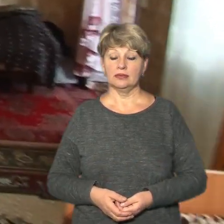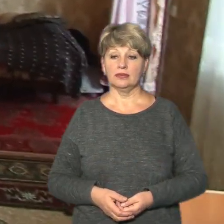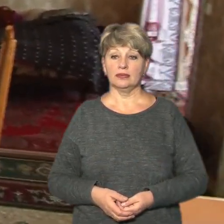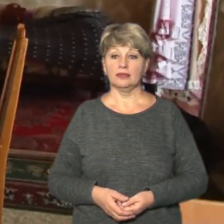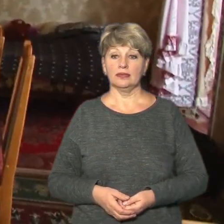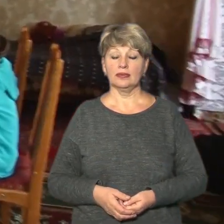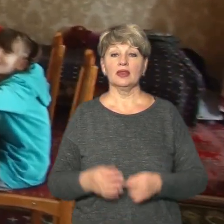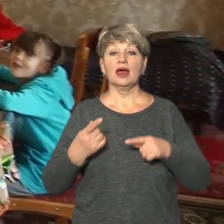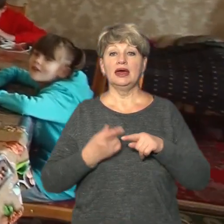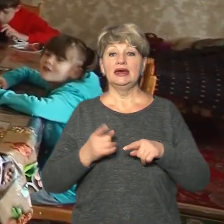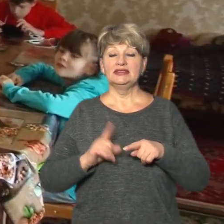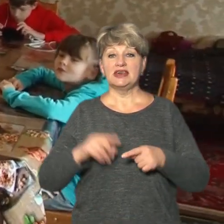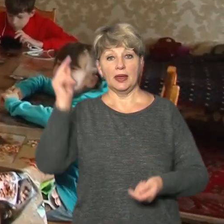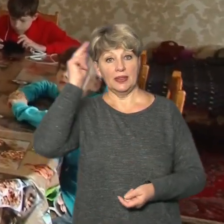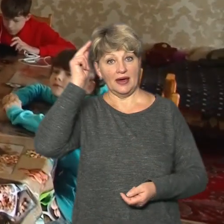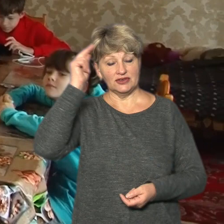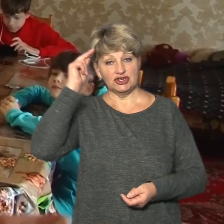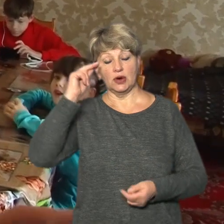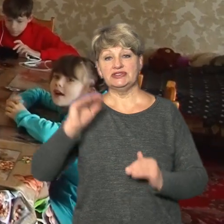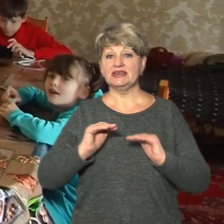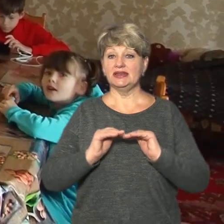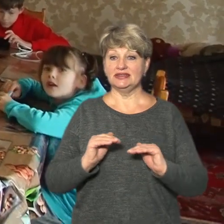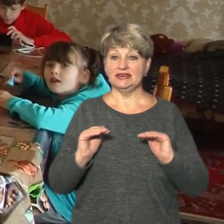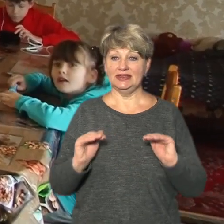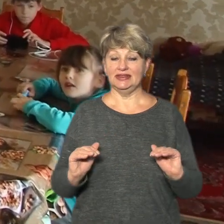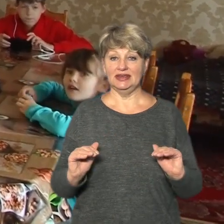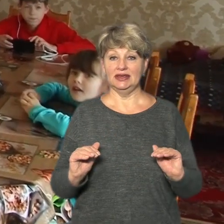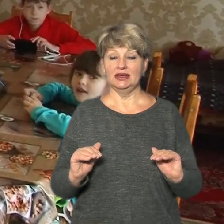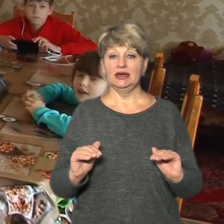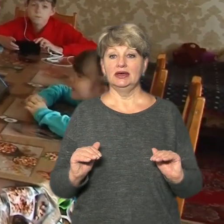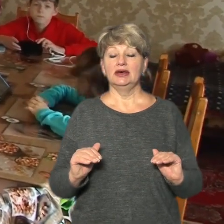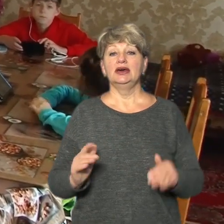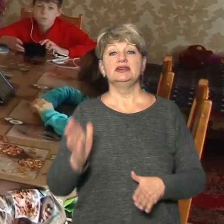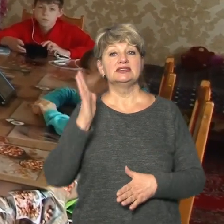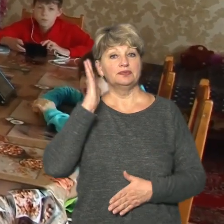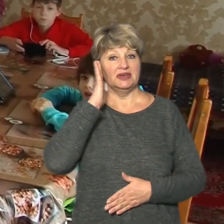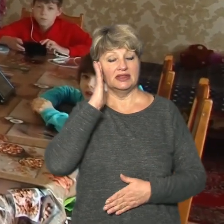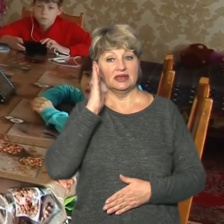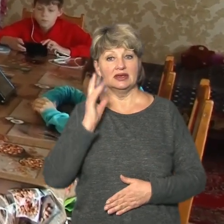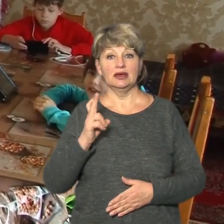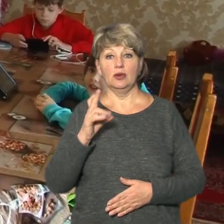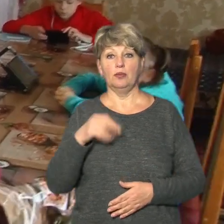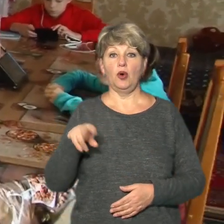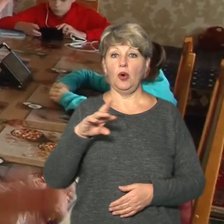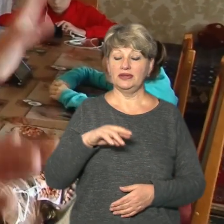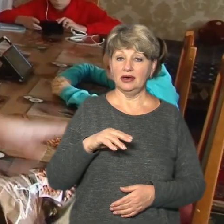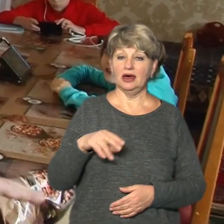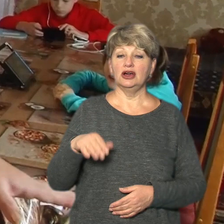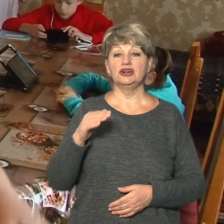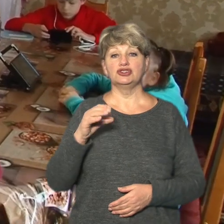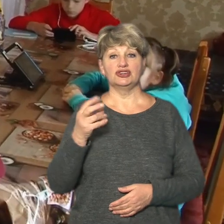цей тут навчається діти у нас тут спить Бодік і там спить Женічка тут